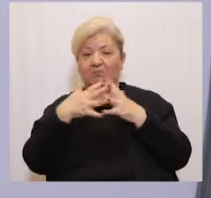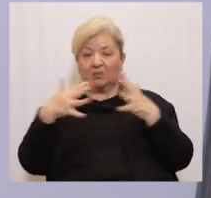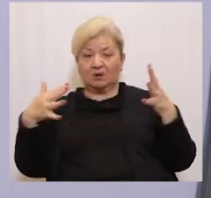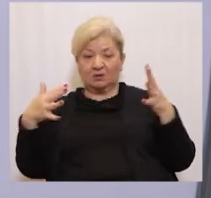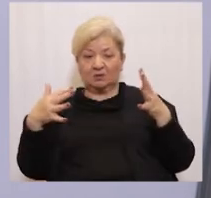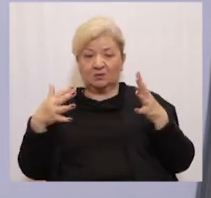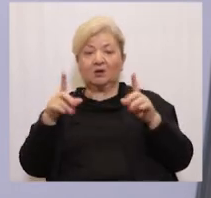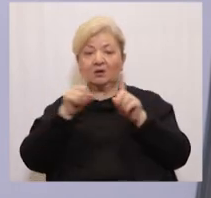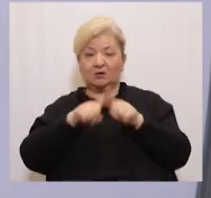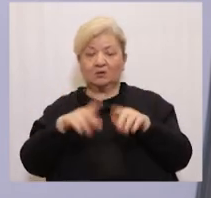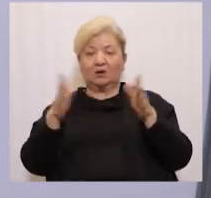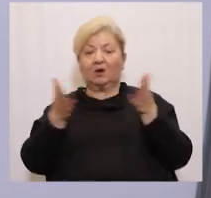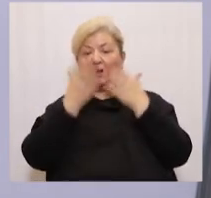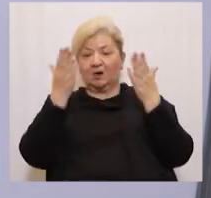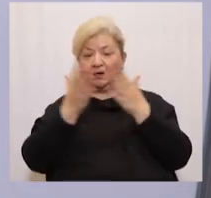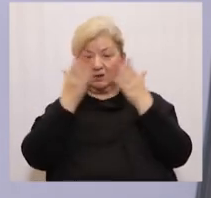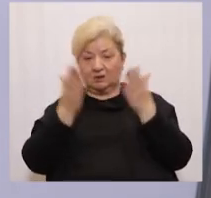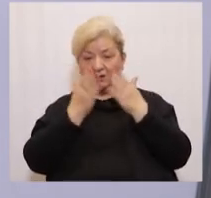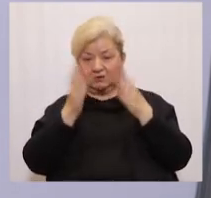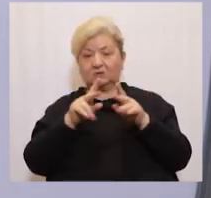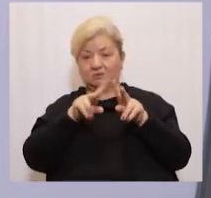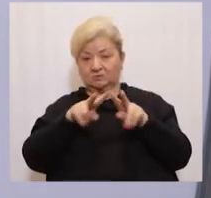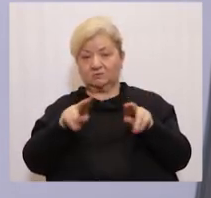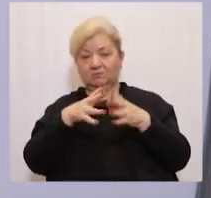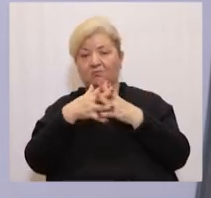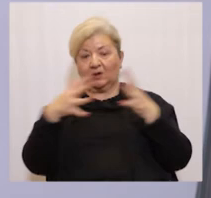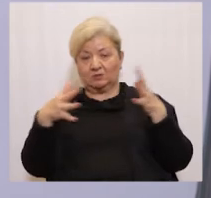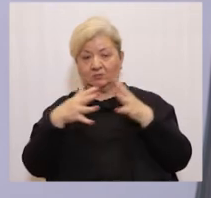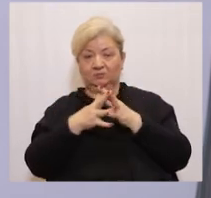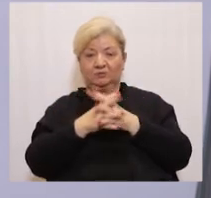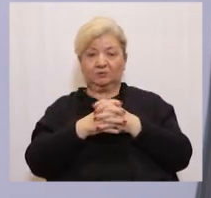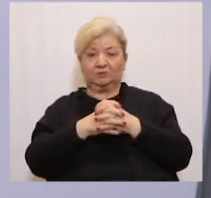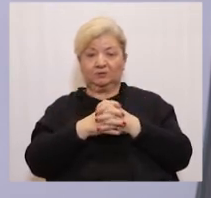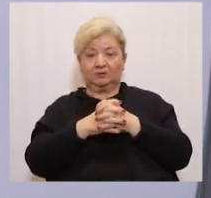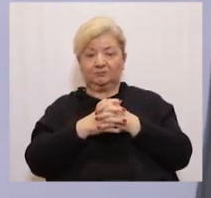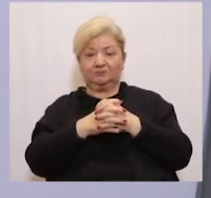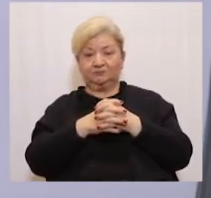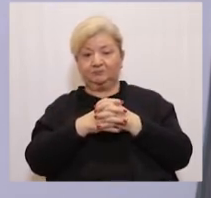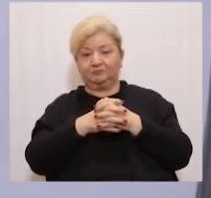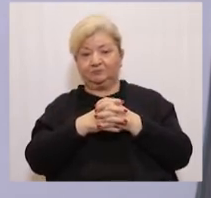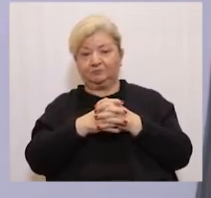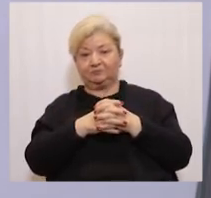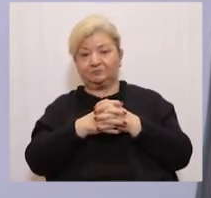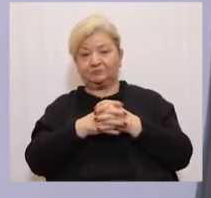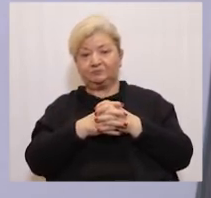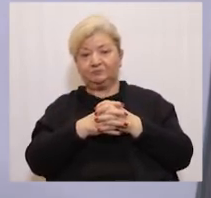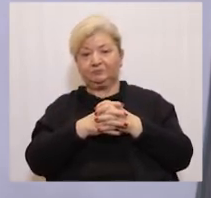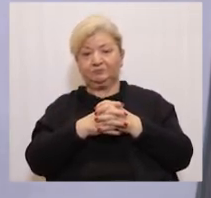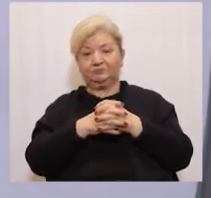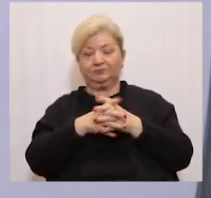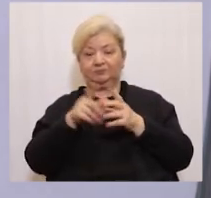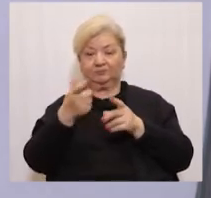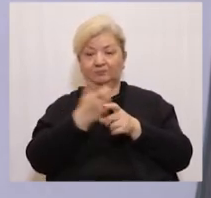და მათ შორის აირიც ფართოვდება. ანუ ეს ემპირიულადაც ჩანს, მარტივი დაკვირვებებით